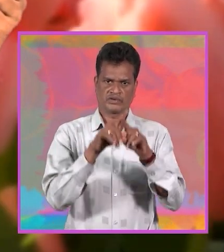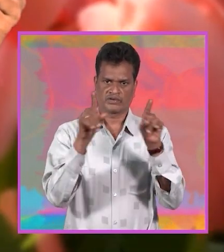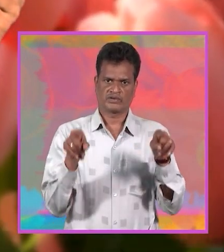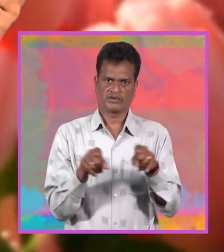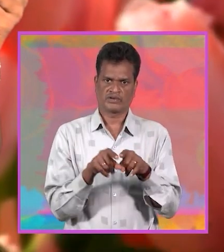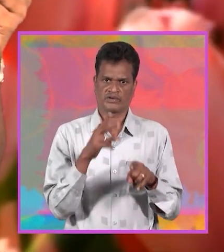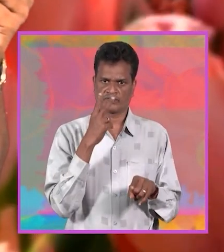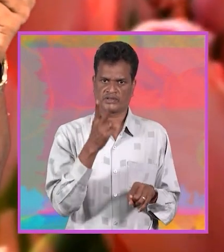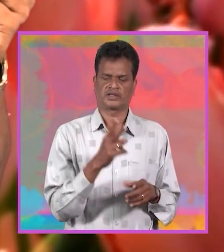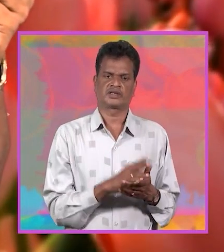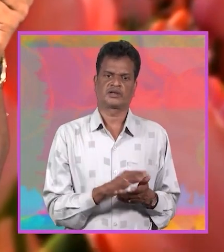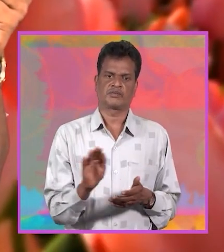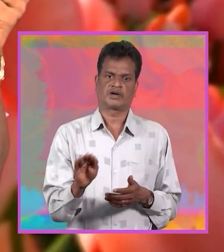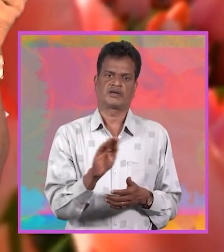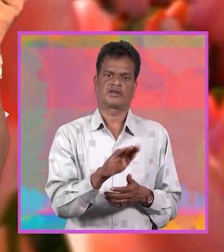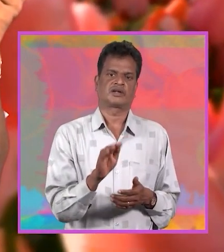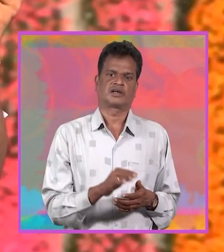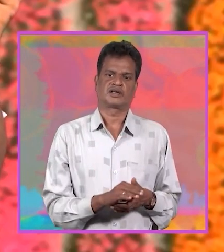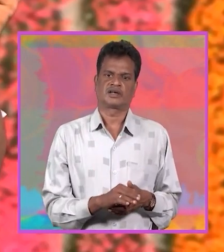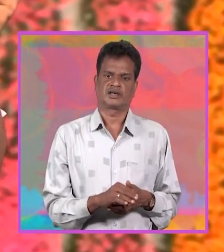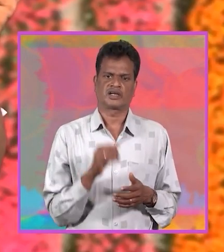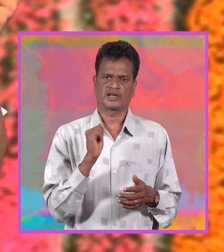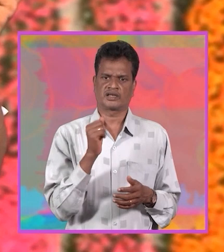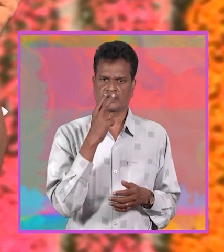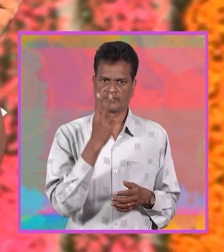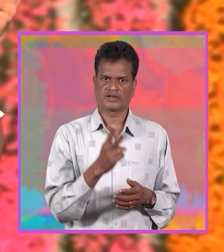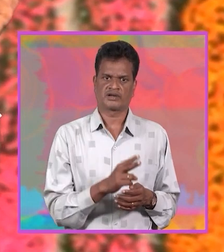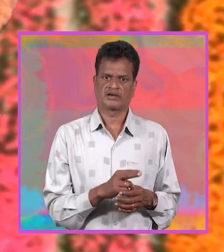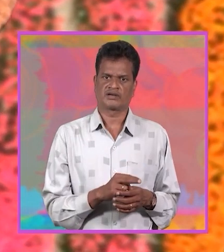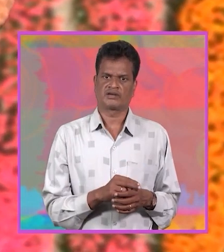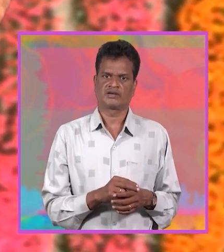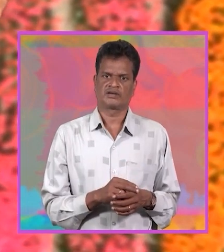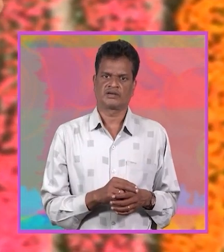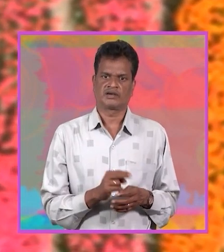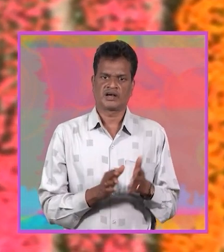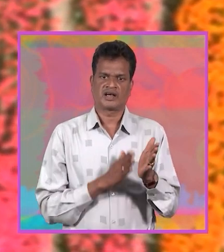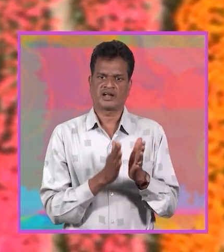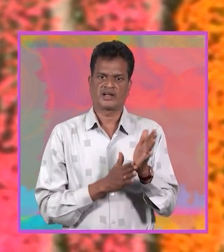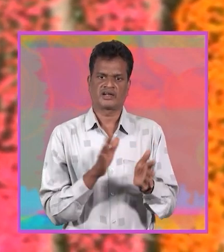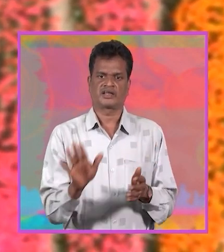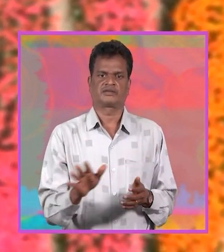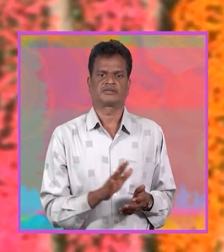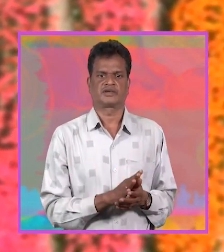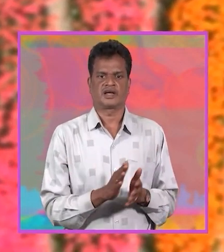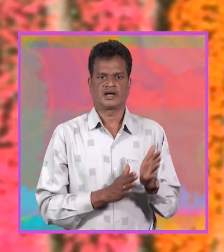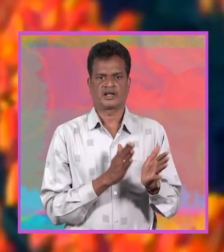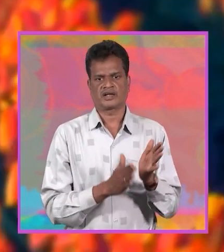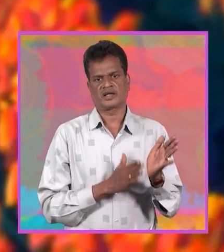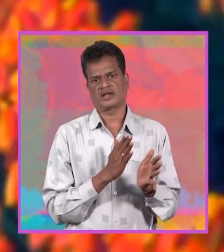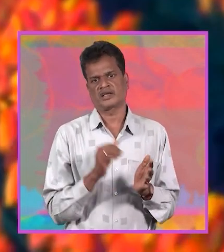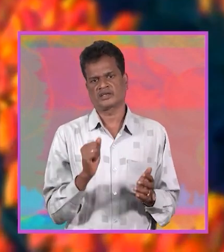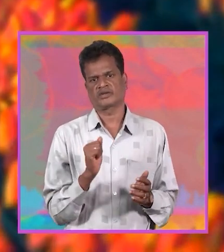இப்படத்தை பாருங்கள் மாணவர்களே. படத்தில் காண்பது என்ன? ரயில் நிலையம். ரயில் நிலையம் என்பது எதை